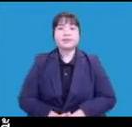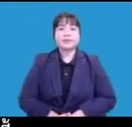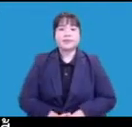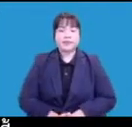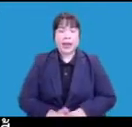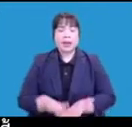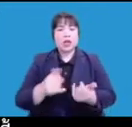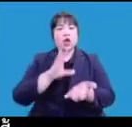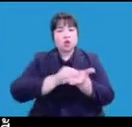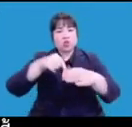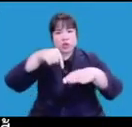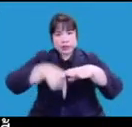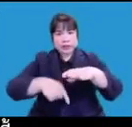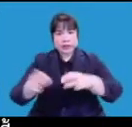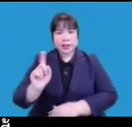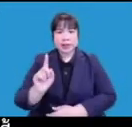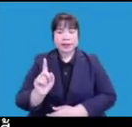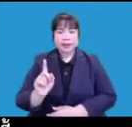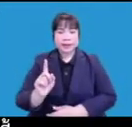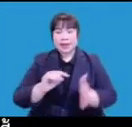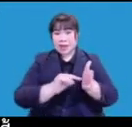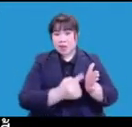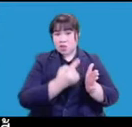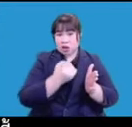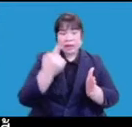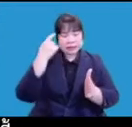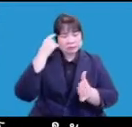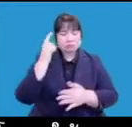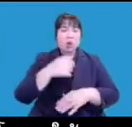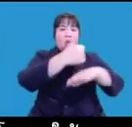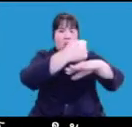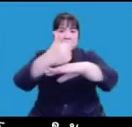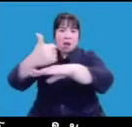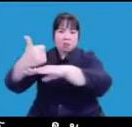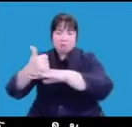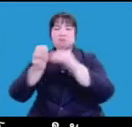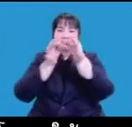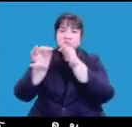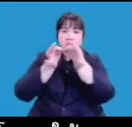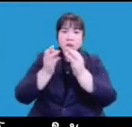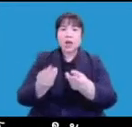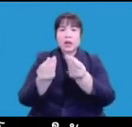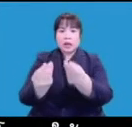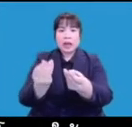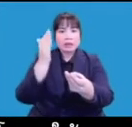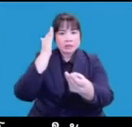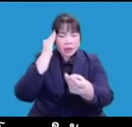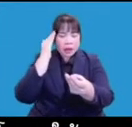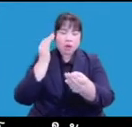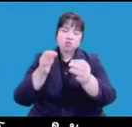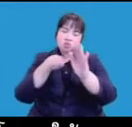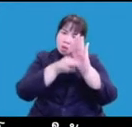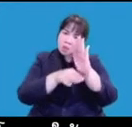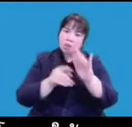ครับขออนุญาตลงรายละเอียดนะครับช่วงแรกนะครับเป็นช่วงที่เรามีความท้าทายที่เราต้องนำเสนอให้กับ Top Decision Maker นะครับหรือผู้มีอำนาจตัดสินใจนะ